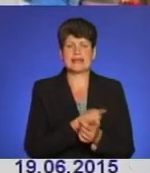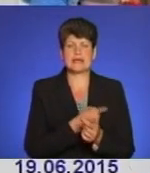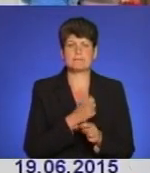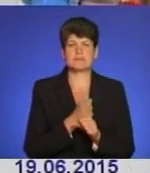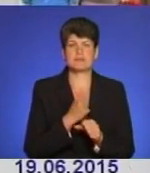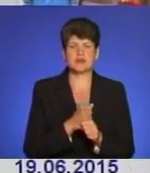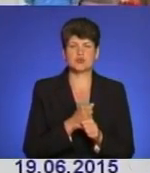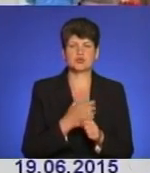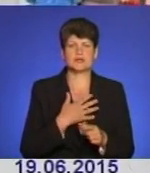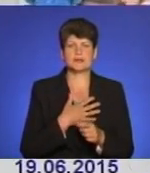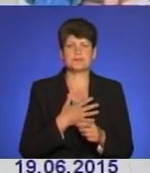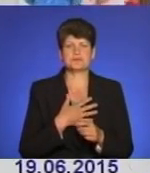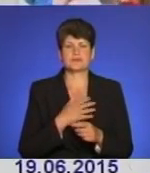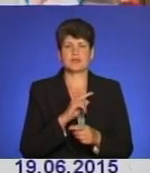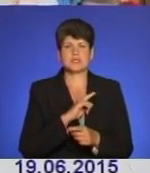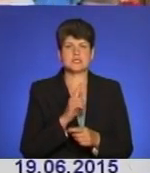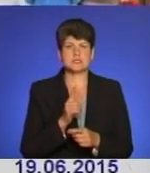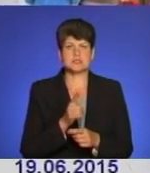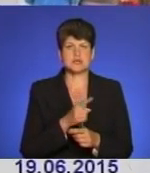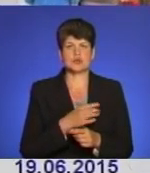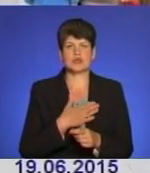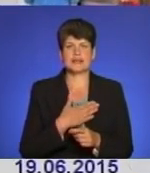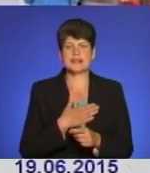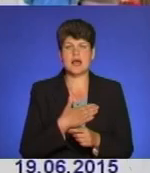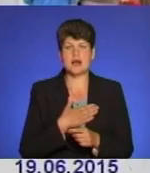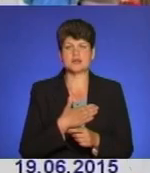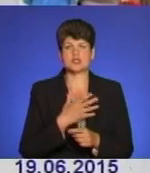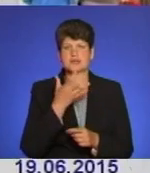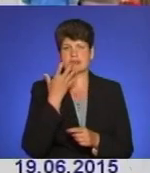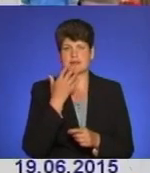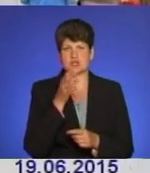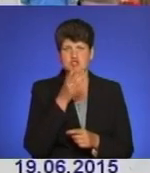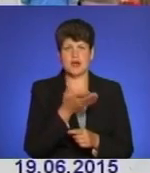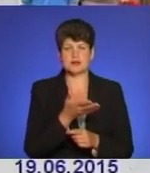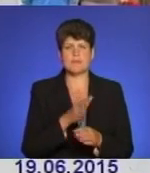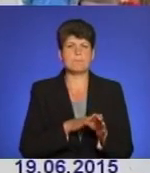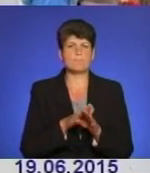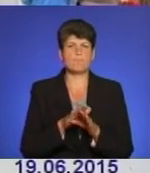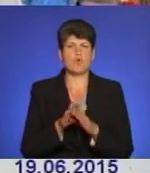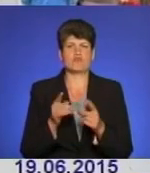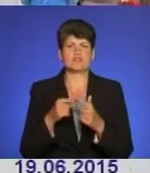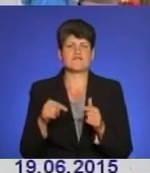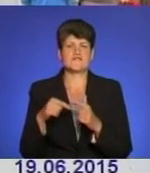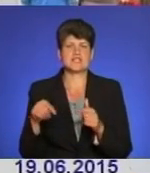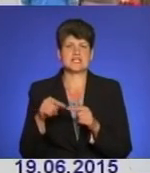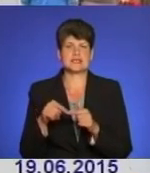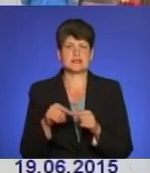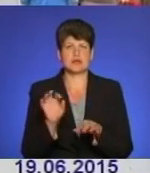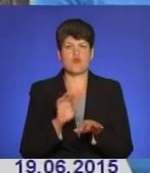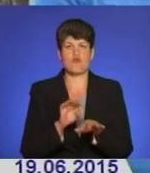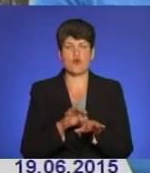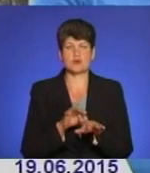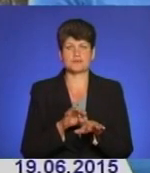напружено, інтенсивно. І навіть в наш такий цей теплий час у нас повне відділення, заповнене відділення